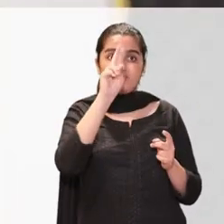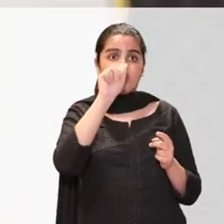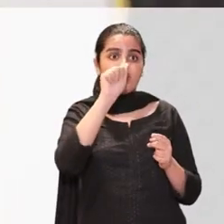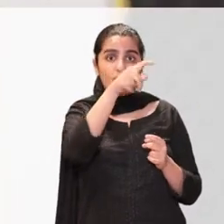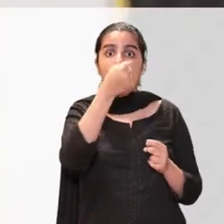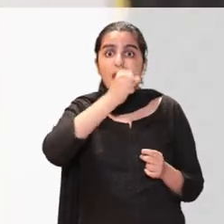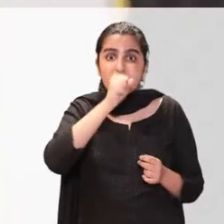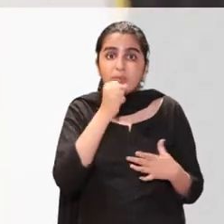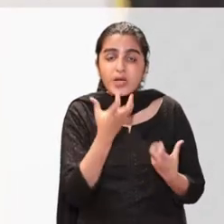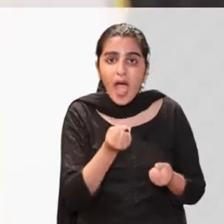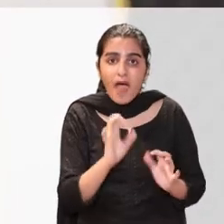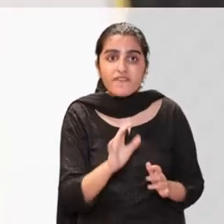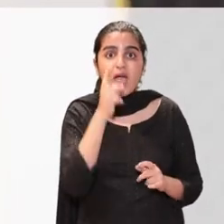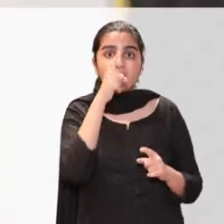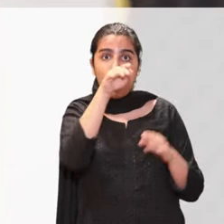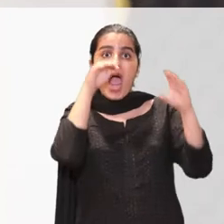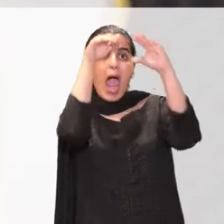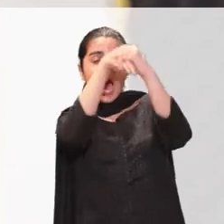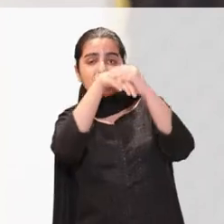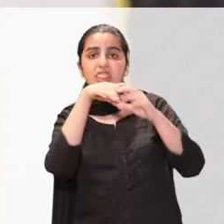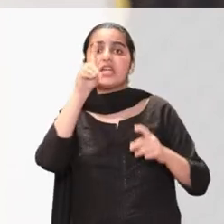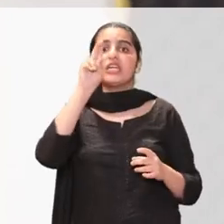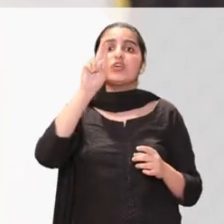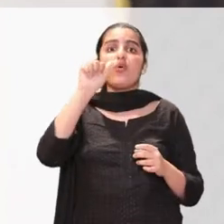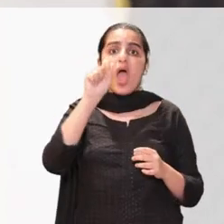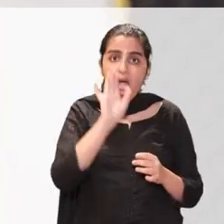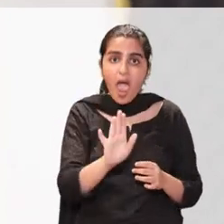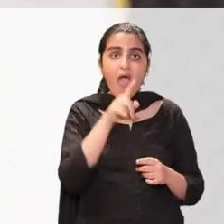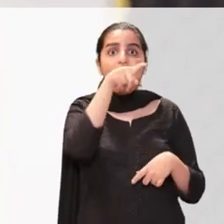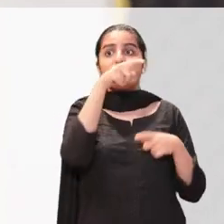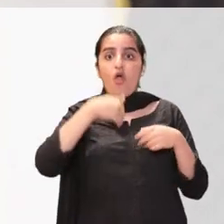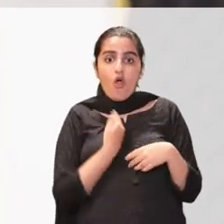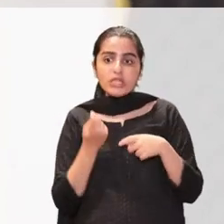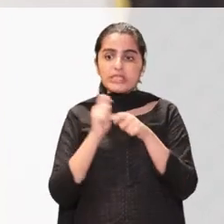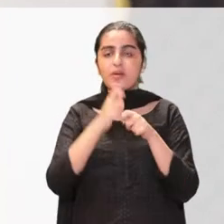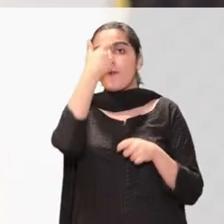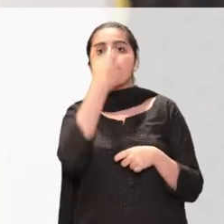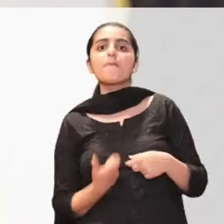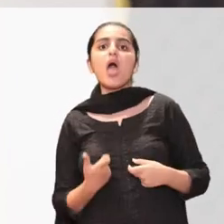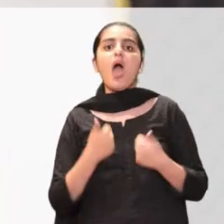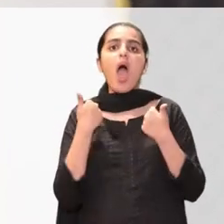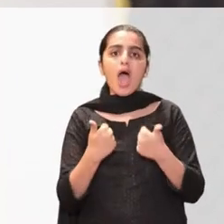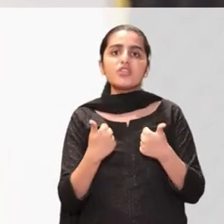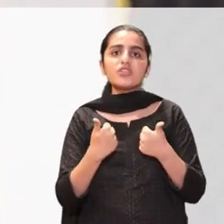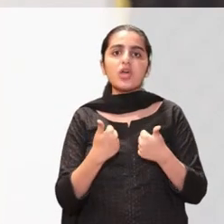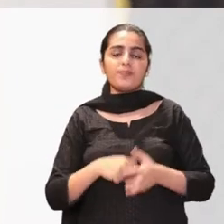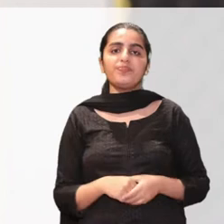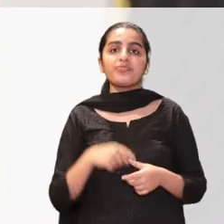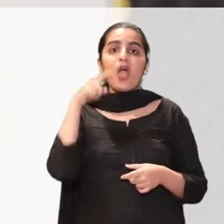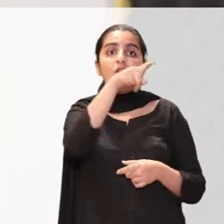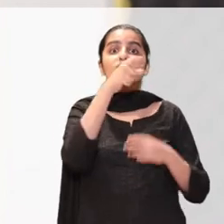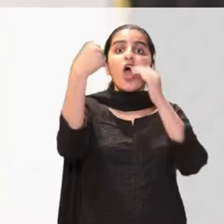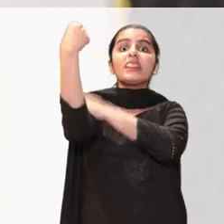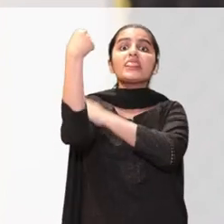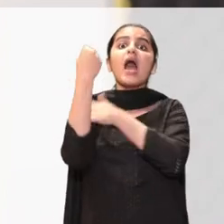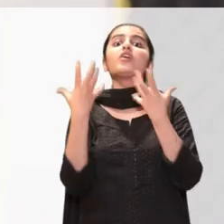लिए वोट आए थे मेरी स्ट्रैंथ टो बेनिफिट यह है कि मैं बहुत जल्दी अपने